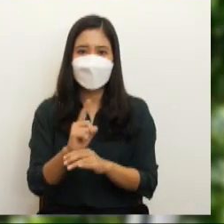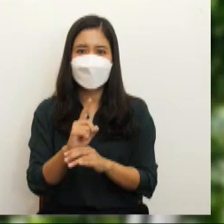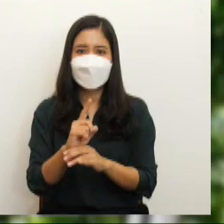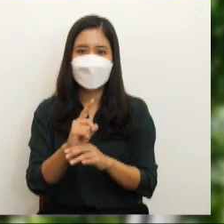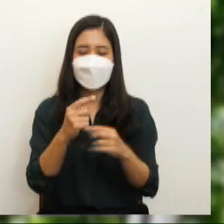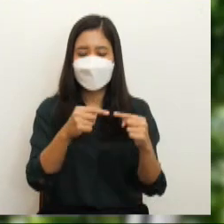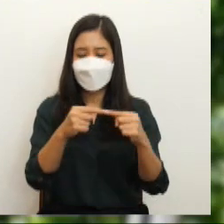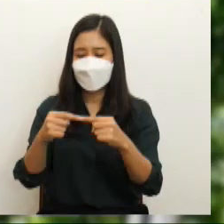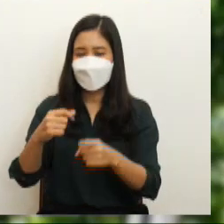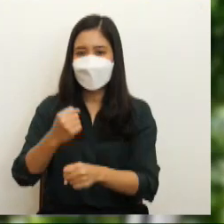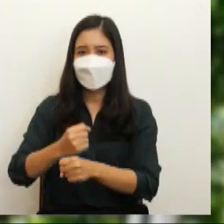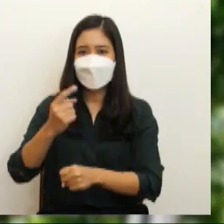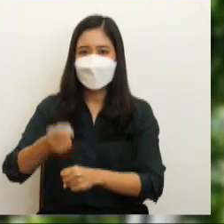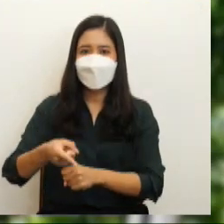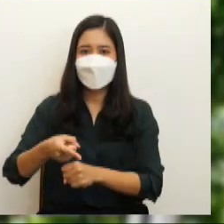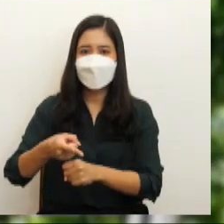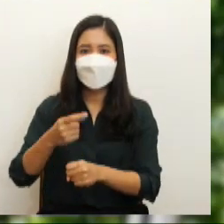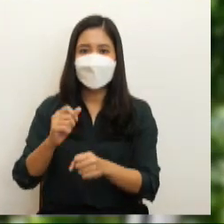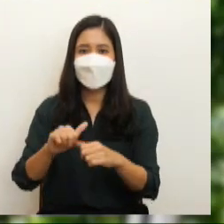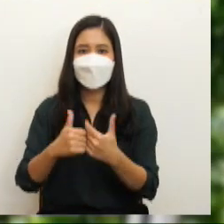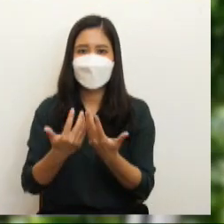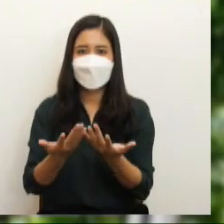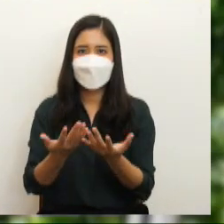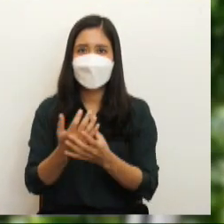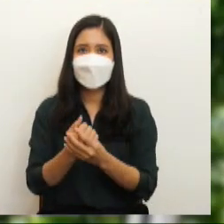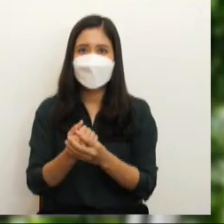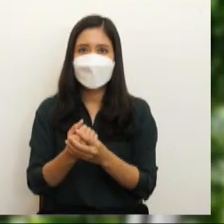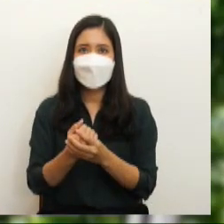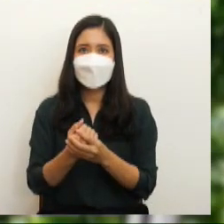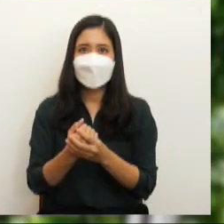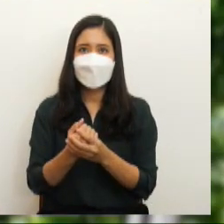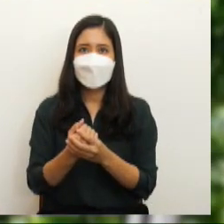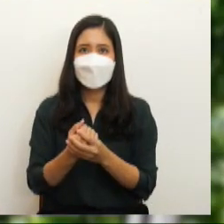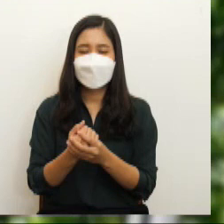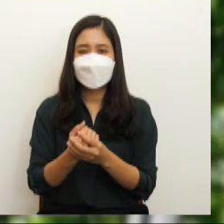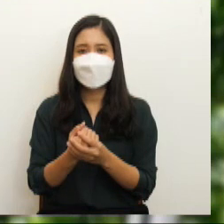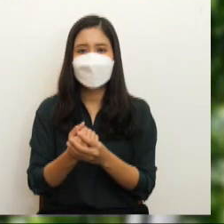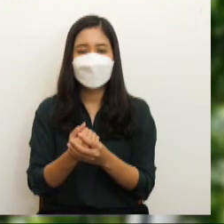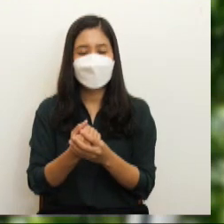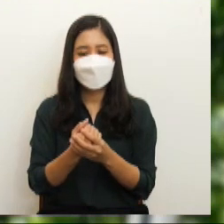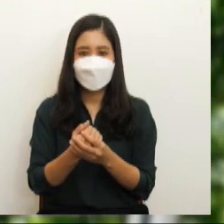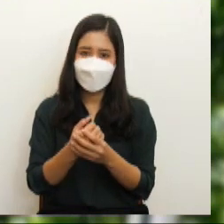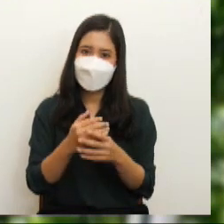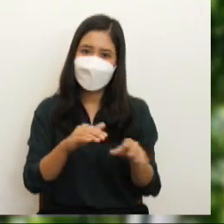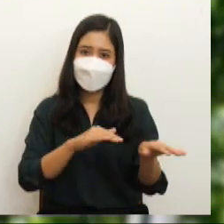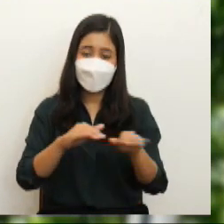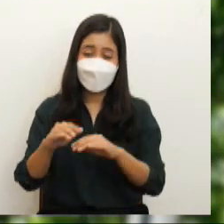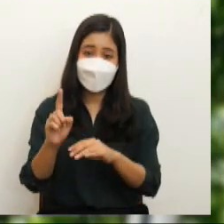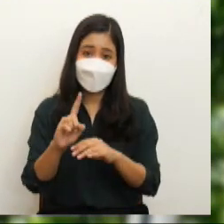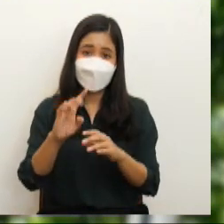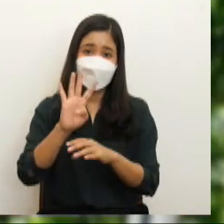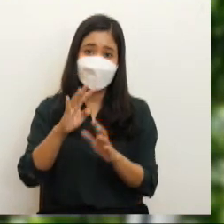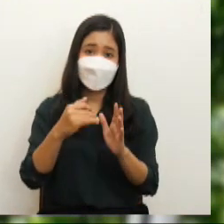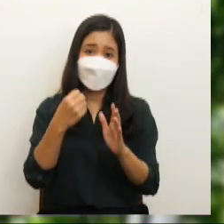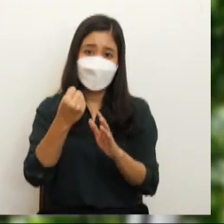การปฏิบัติเนี่ยผมแบ่งพื้นที่ออกเป็น2ส่วนส่วนที่เราเตรียมการเอาไว้แต่เดิมนี่ก็คือ4จังหวัดห้